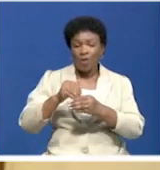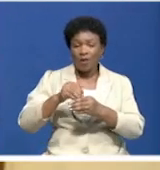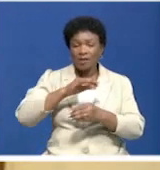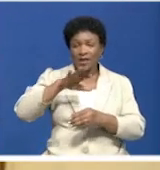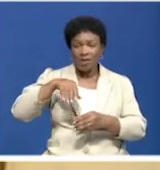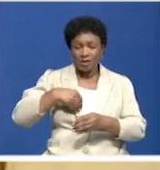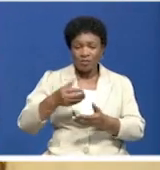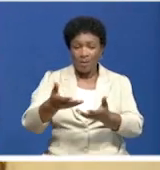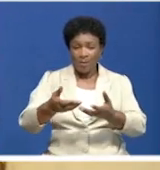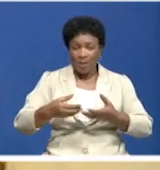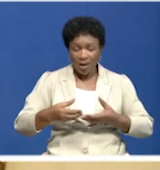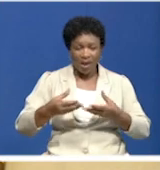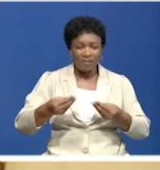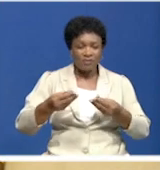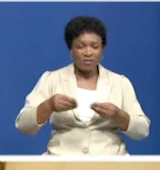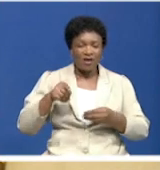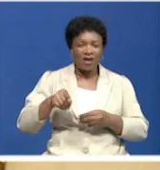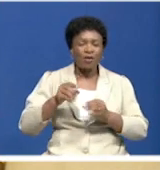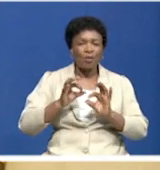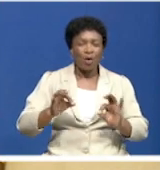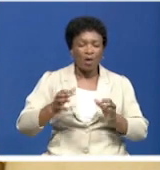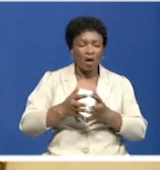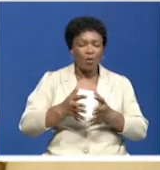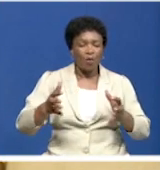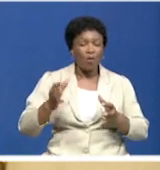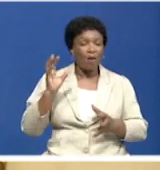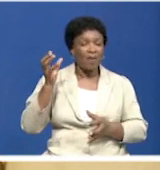econ kW maa ni nyanya Bora nyanya yen